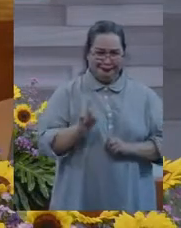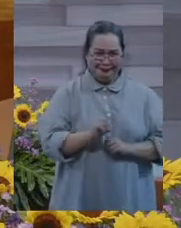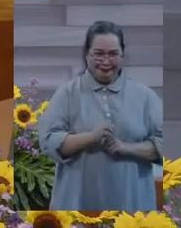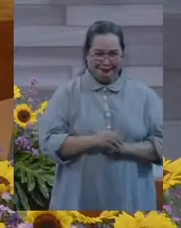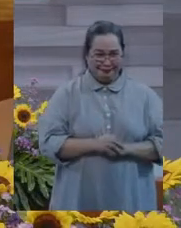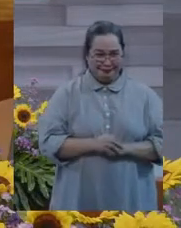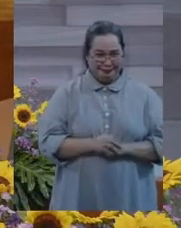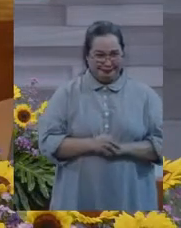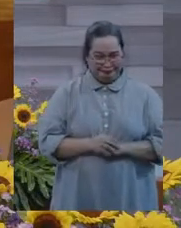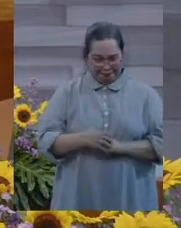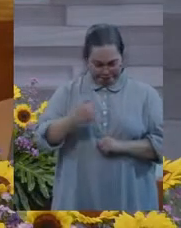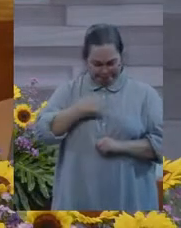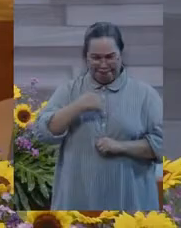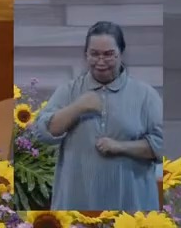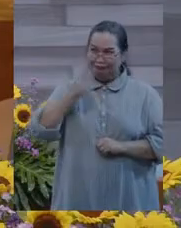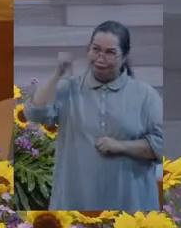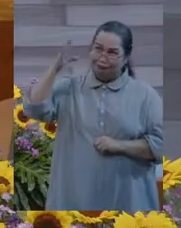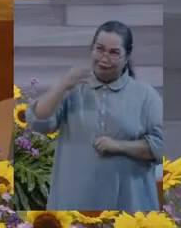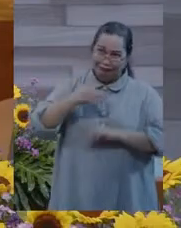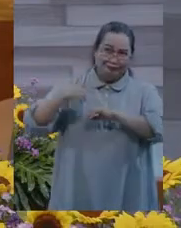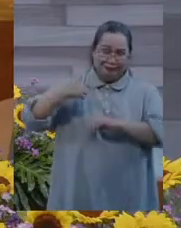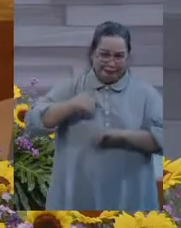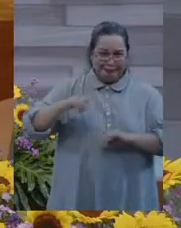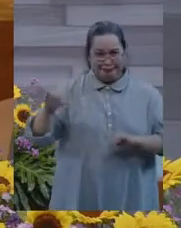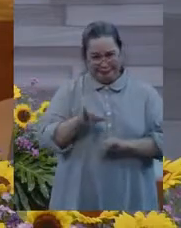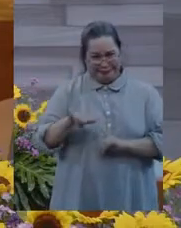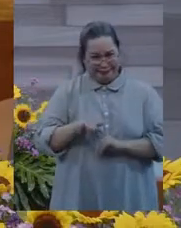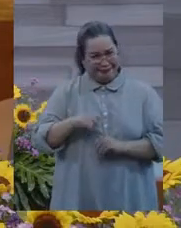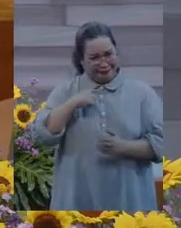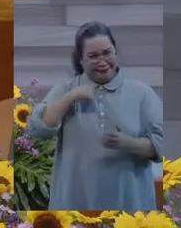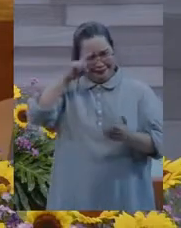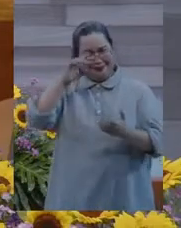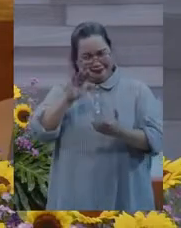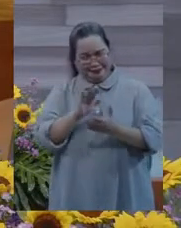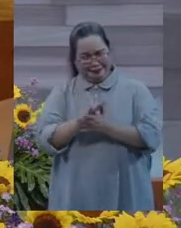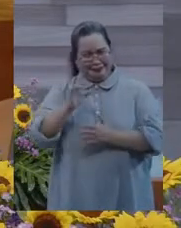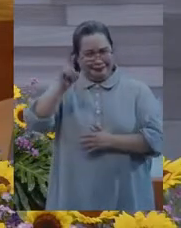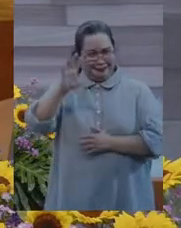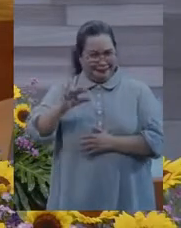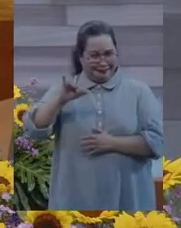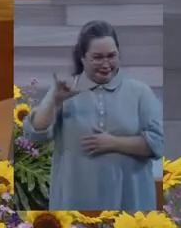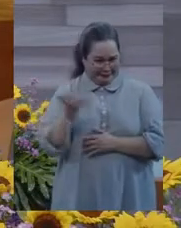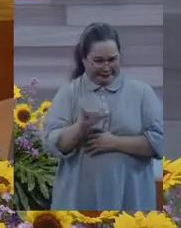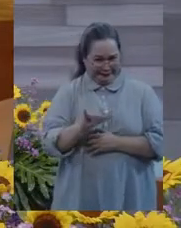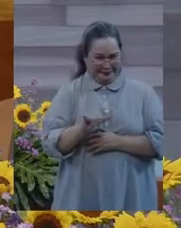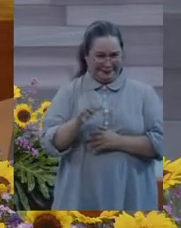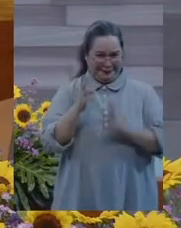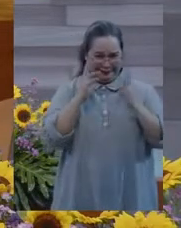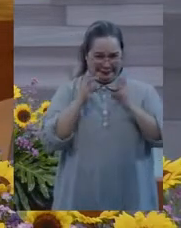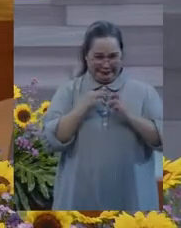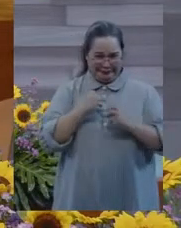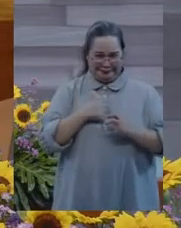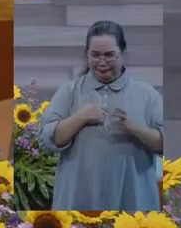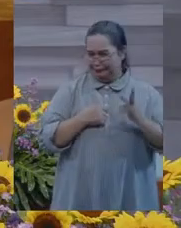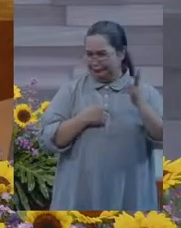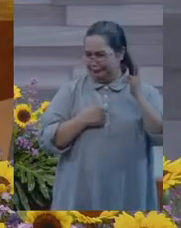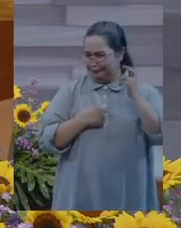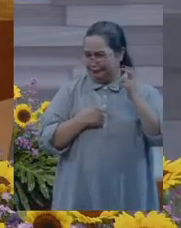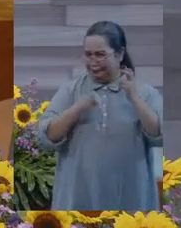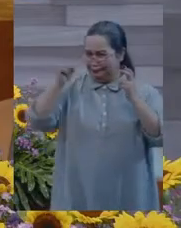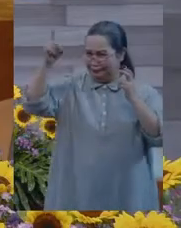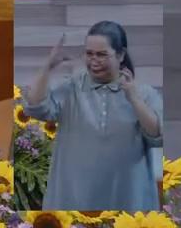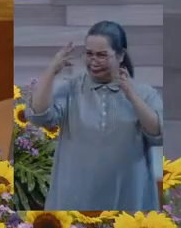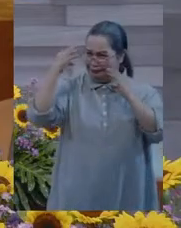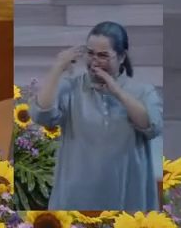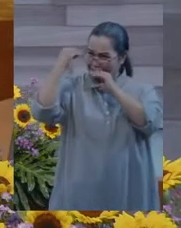Ako naman ay tinawag din ng Panginoon. Naniniwala rin ako sa Diyos. Parang nakakarinig pa nga ako ng pangungusap